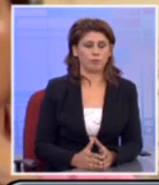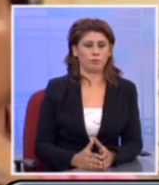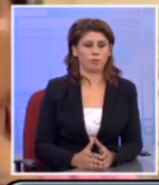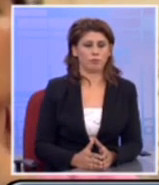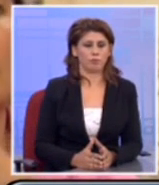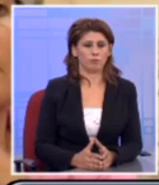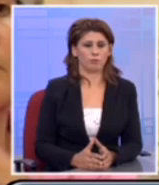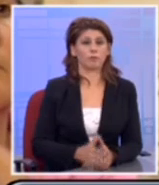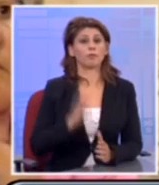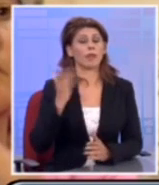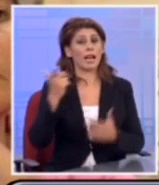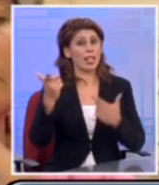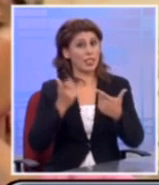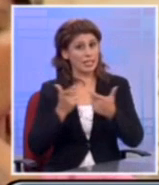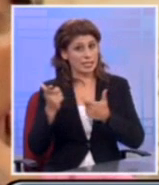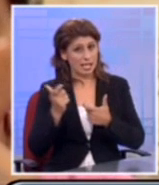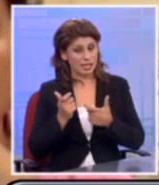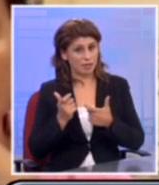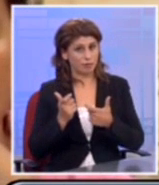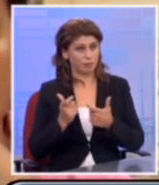εάν οι δανειστές